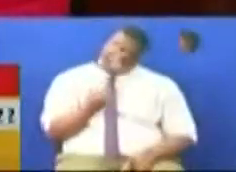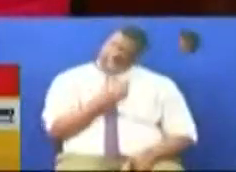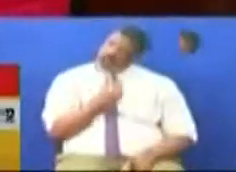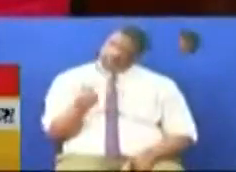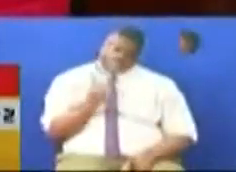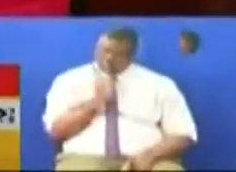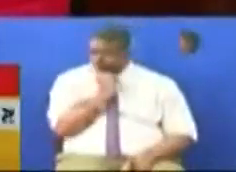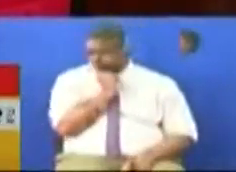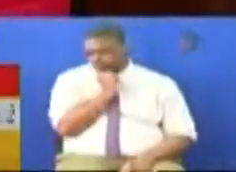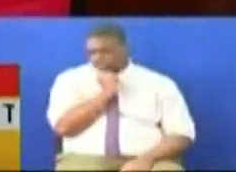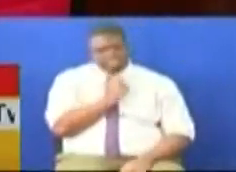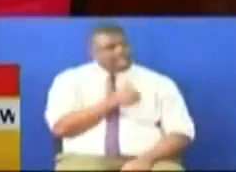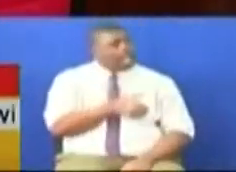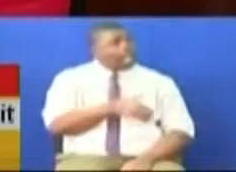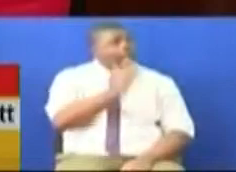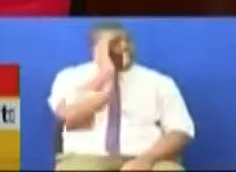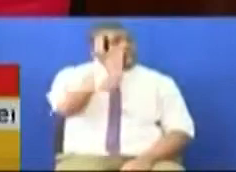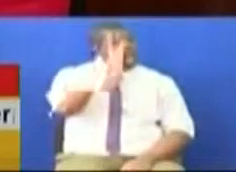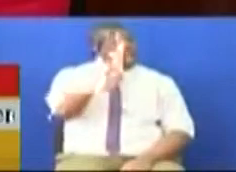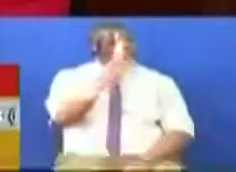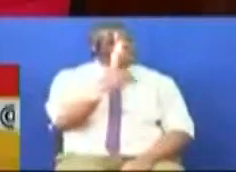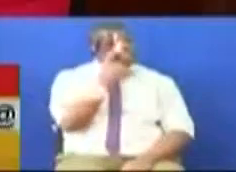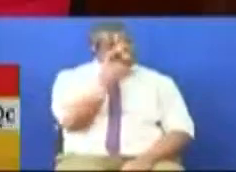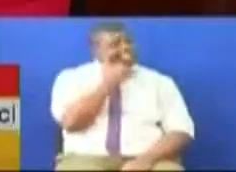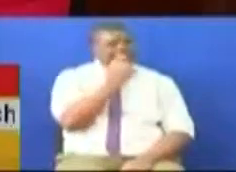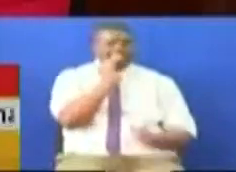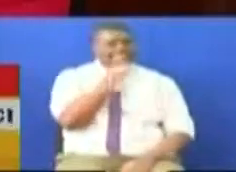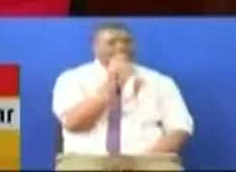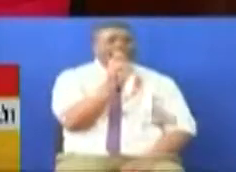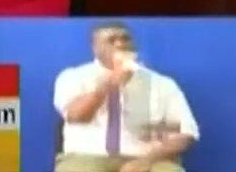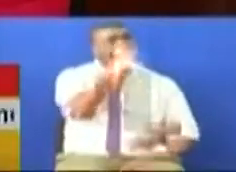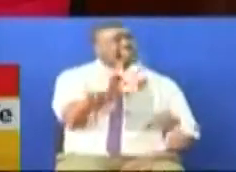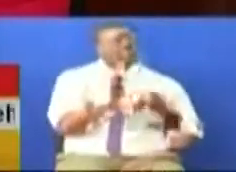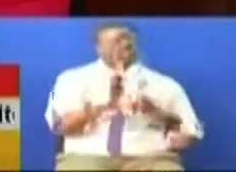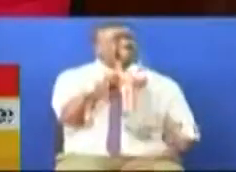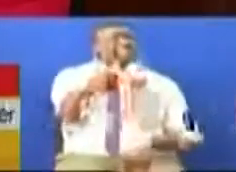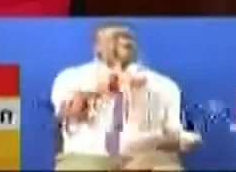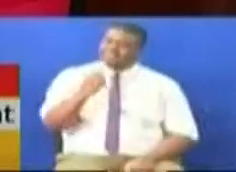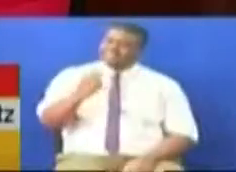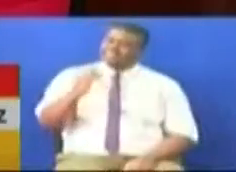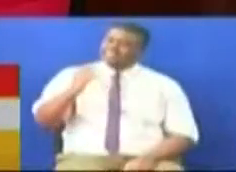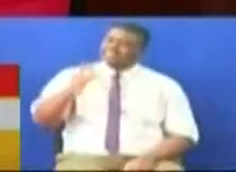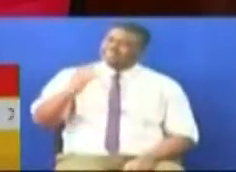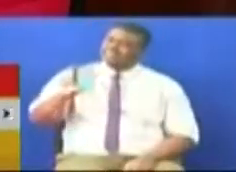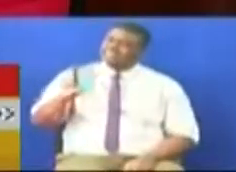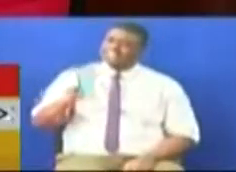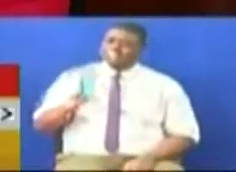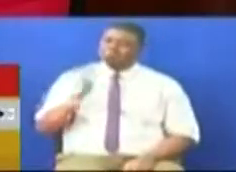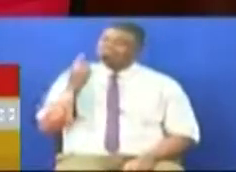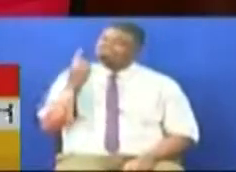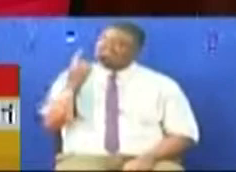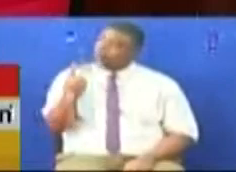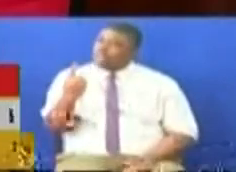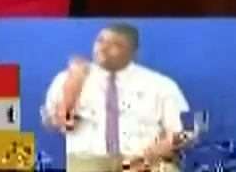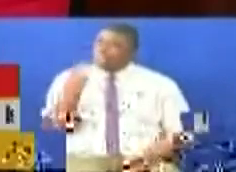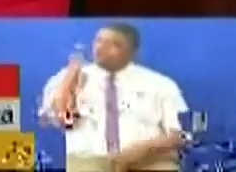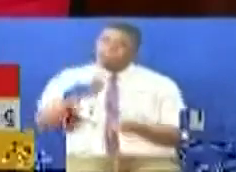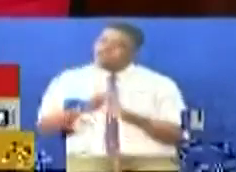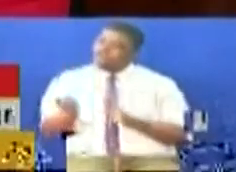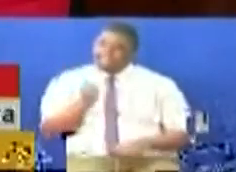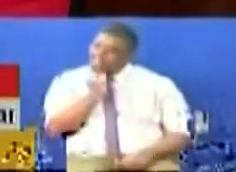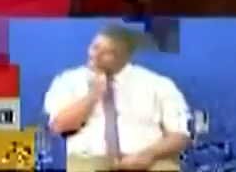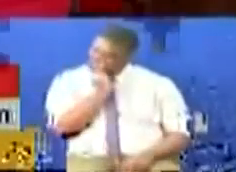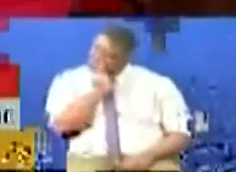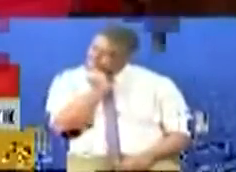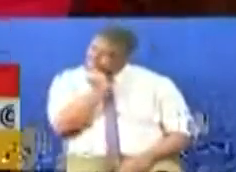allotted inamiliki 10%, wakati TTCL ikibaki kwenye asilimia moja. Tumefikaje huko? Imeonyesha kwamba bajeti